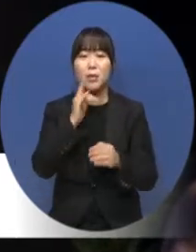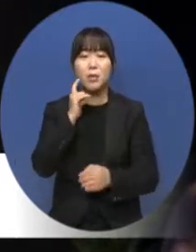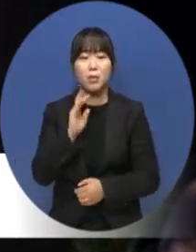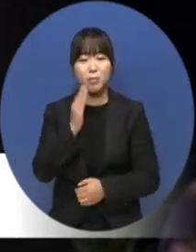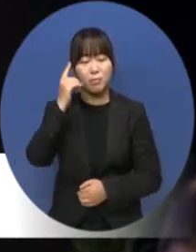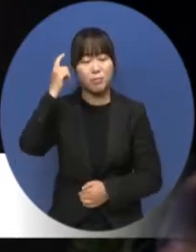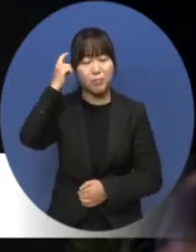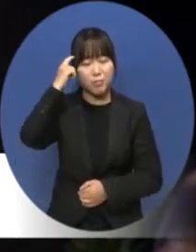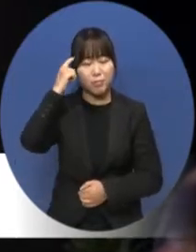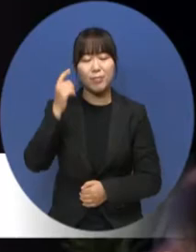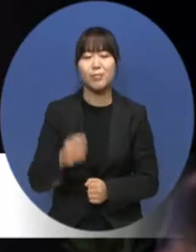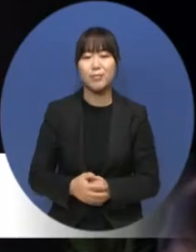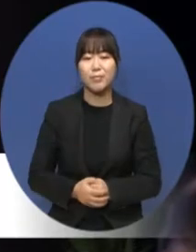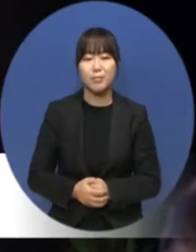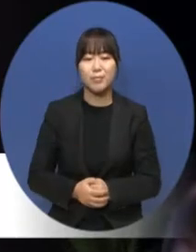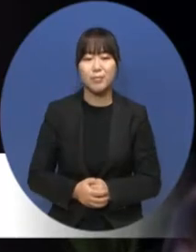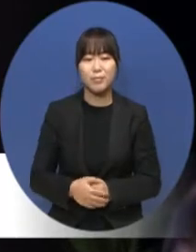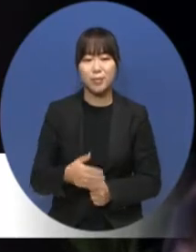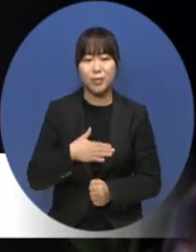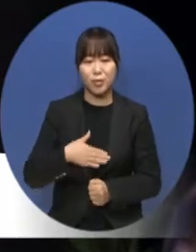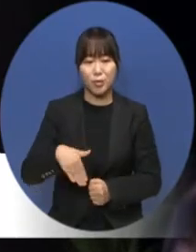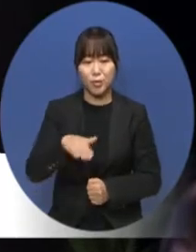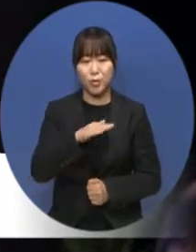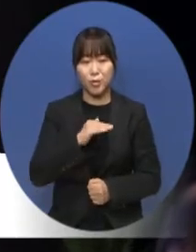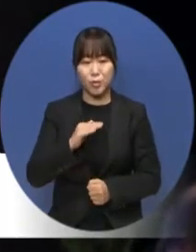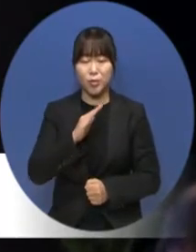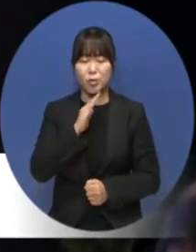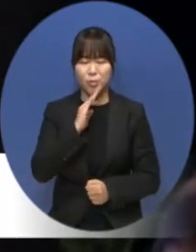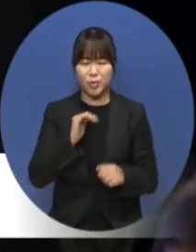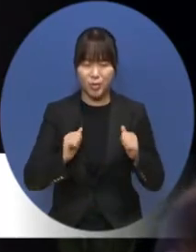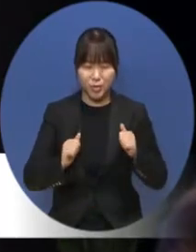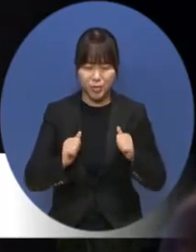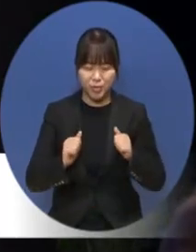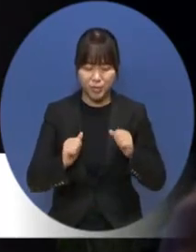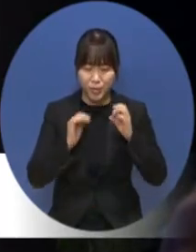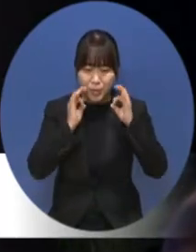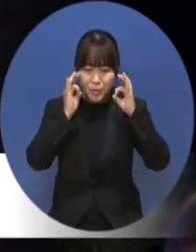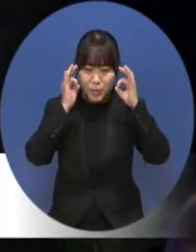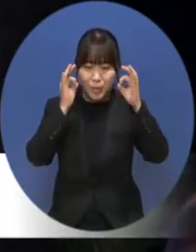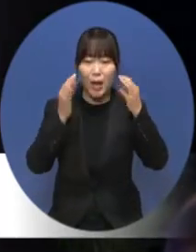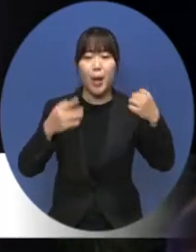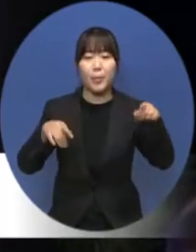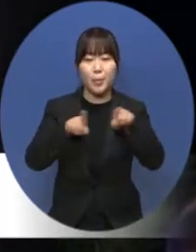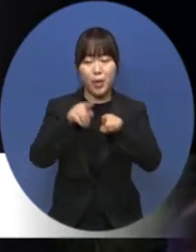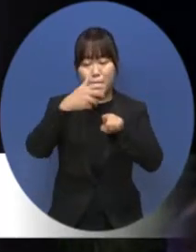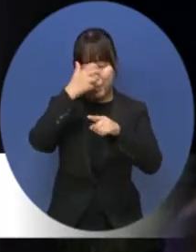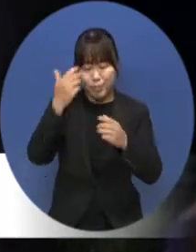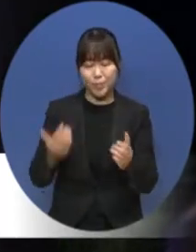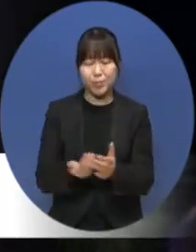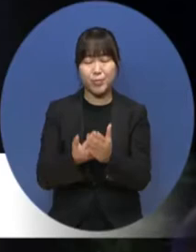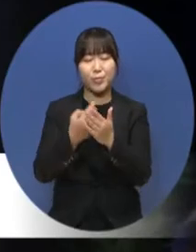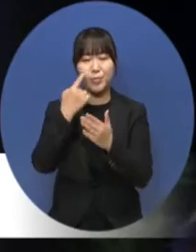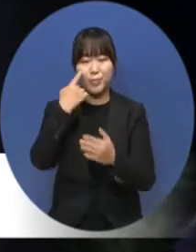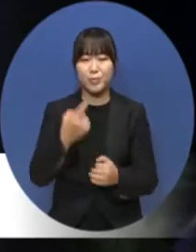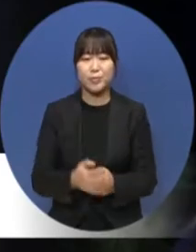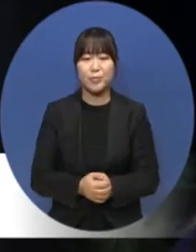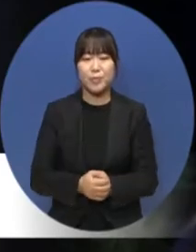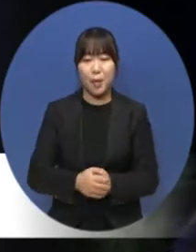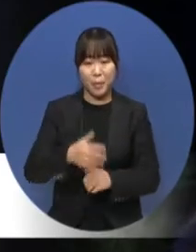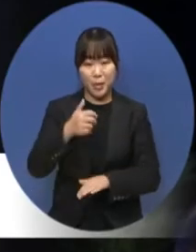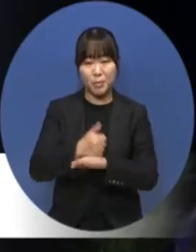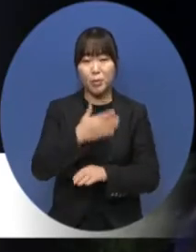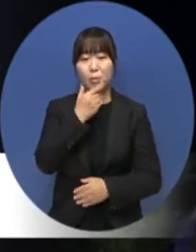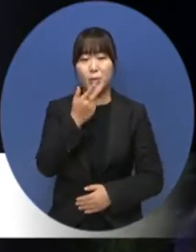너무나 영광과 생각하고 저희도 성심성의껏 최선을 다해서 함께 꿈을 키워나가겠습니다.